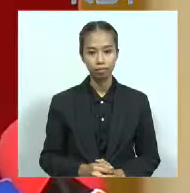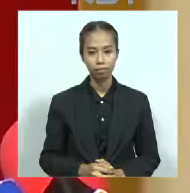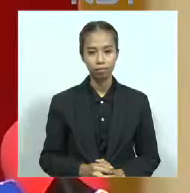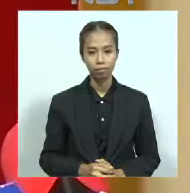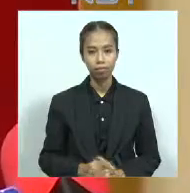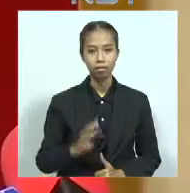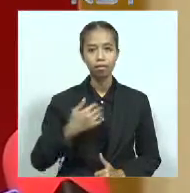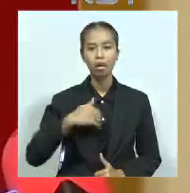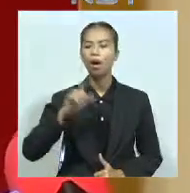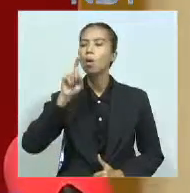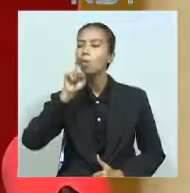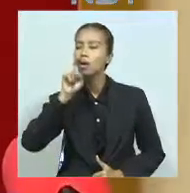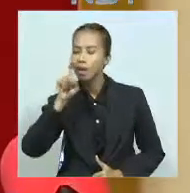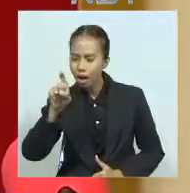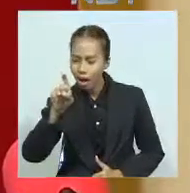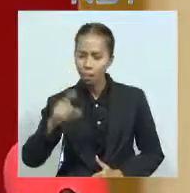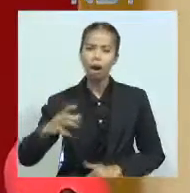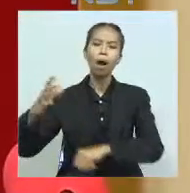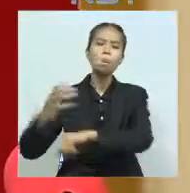ต่เขาต้องไปถามนักการเมืองเขาดู